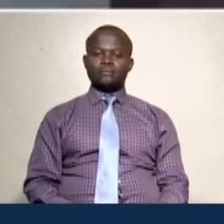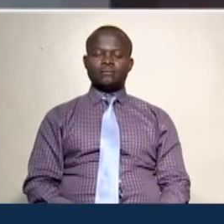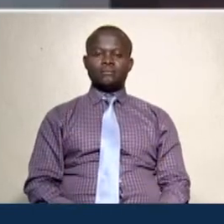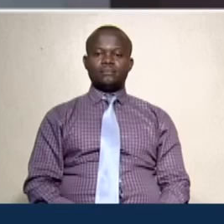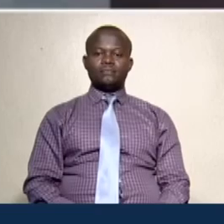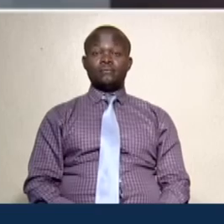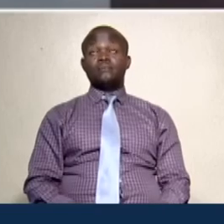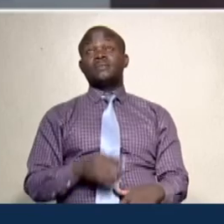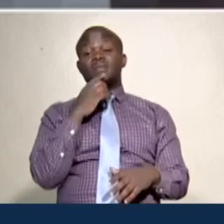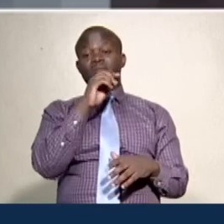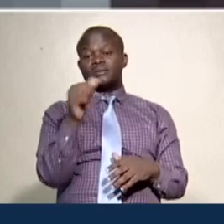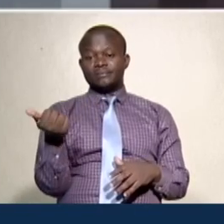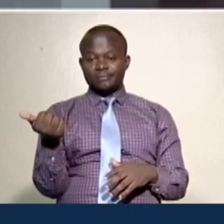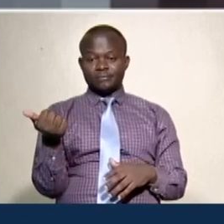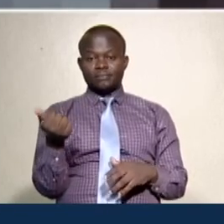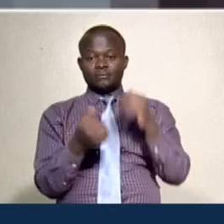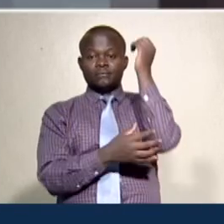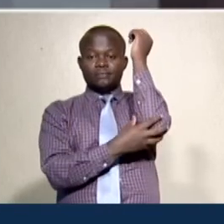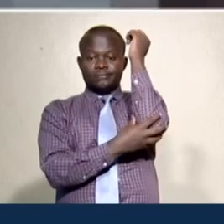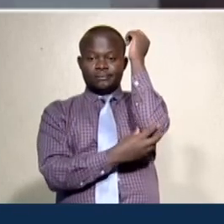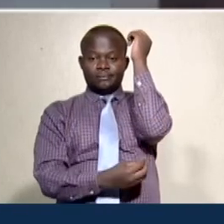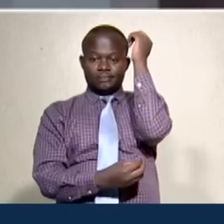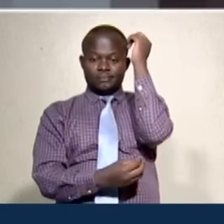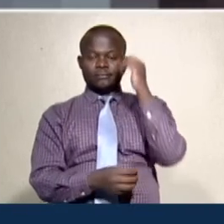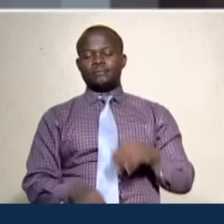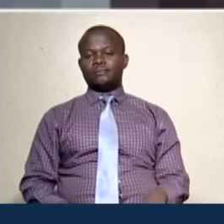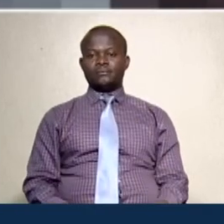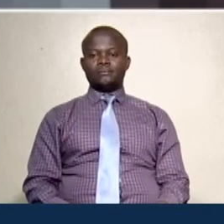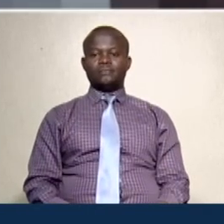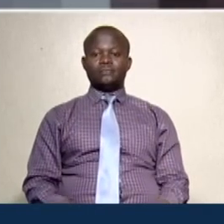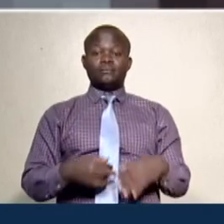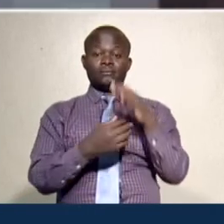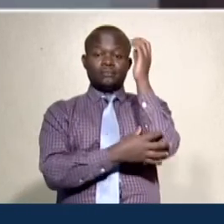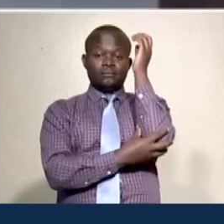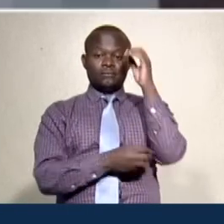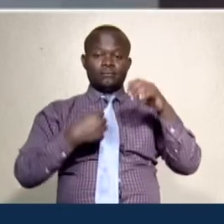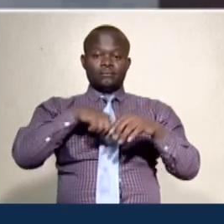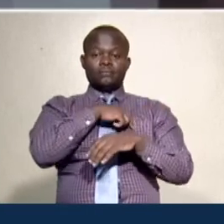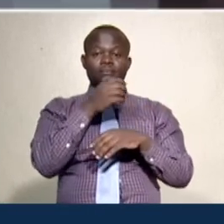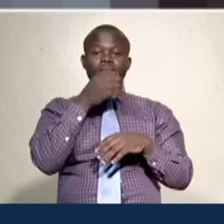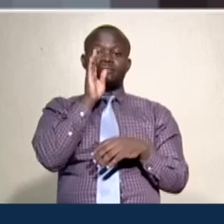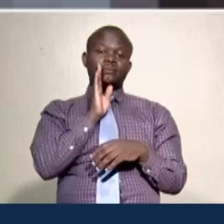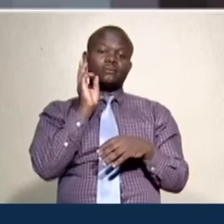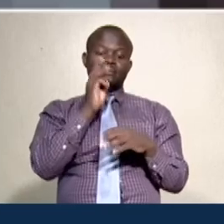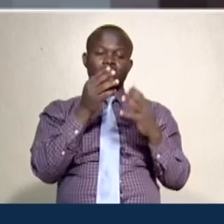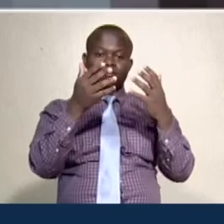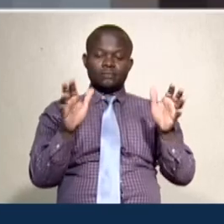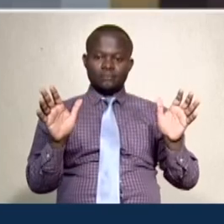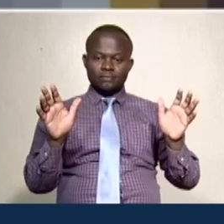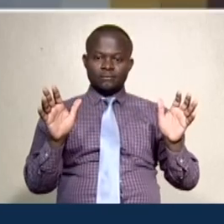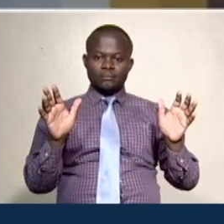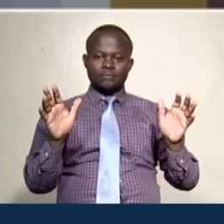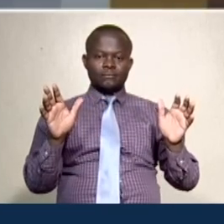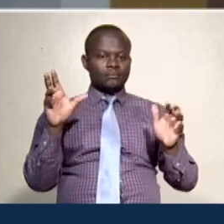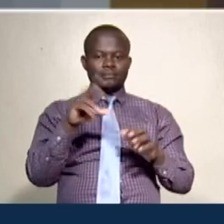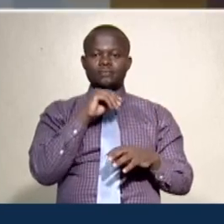hari ikindi n'ubukene none se ubukene n'umwe inzoga buzashira hoye